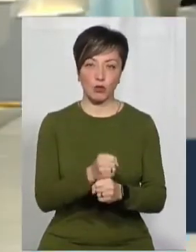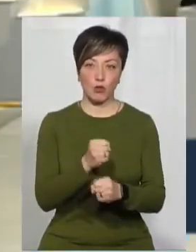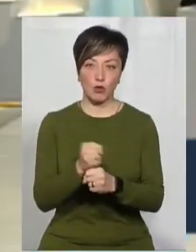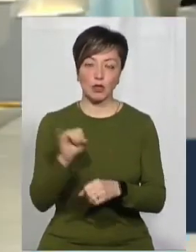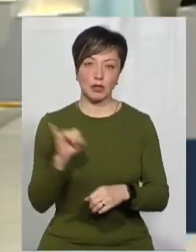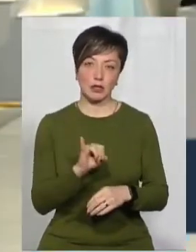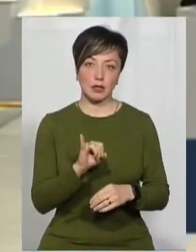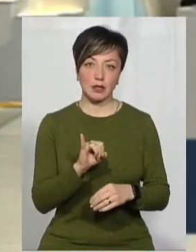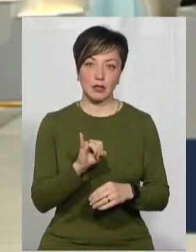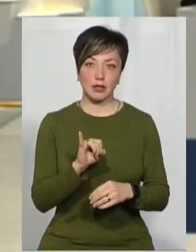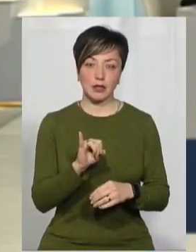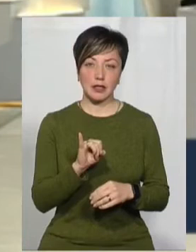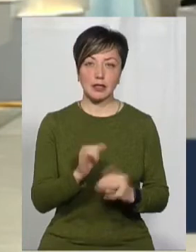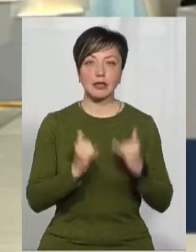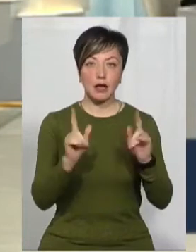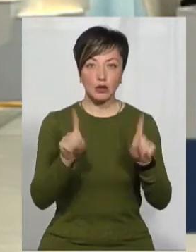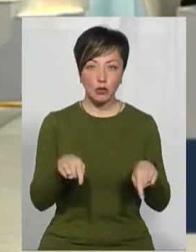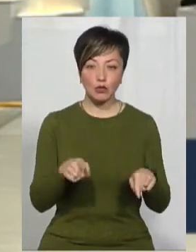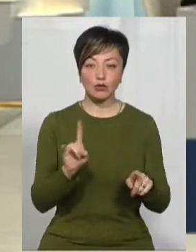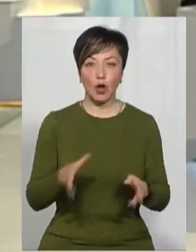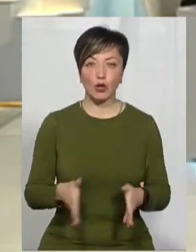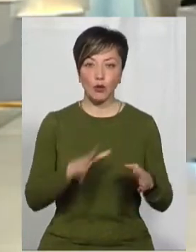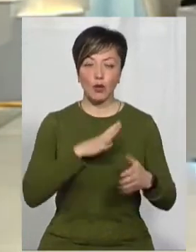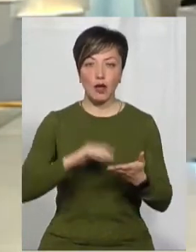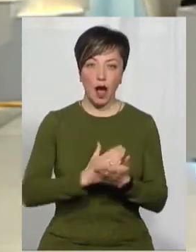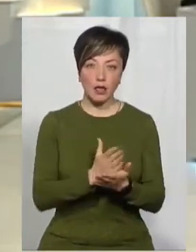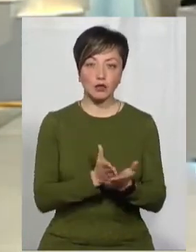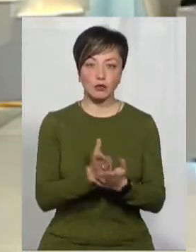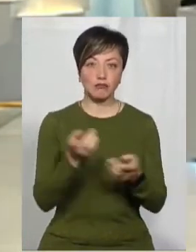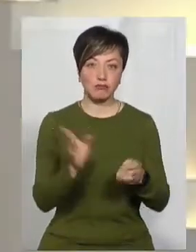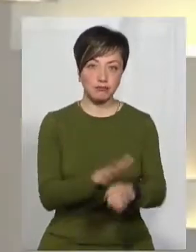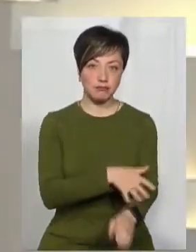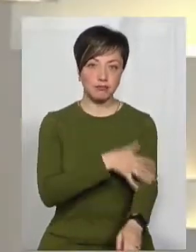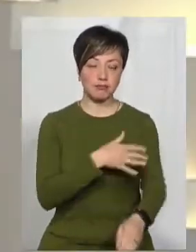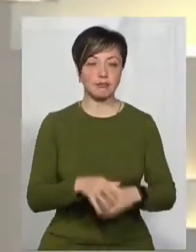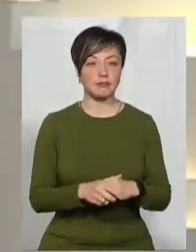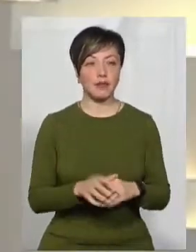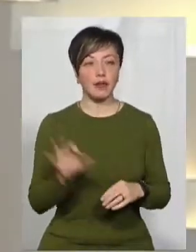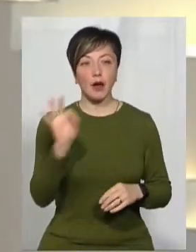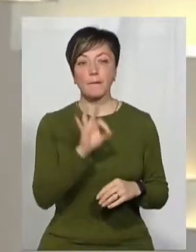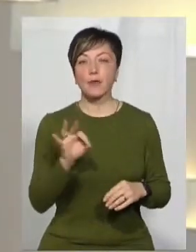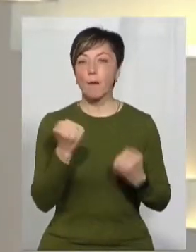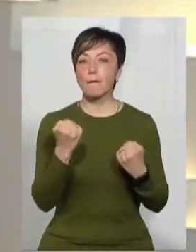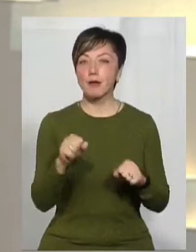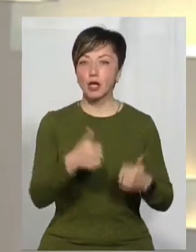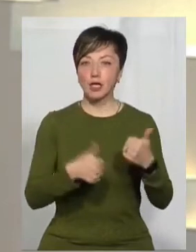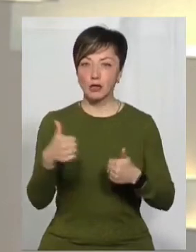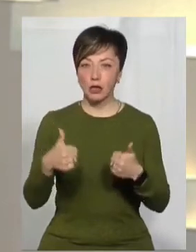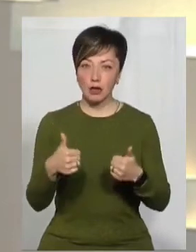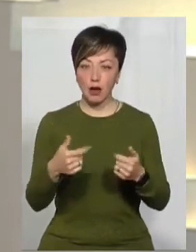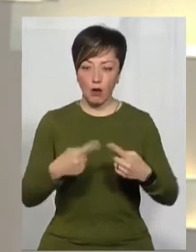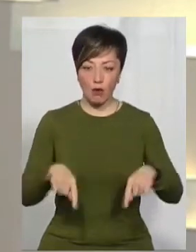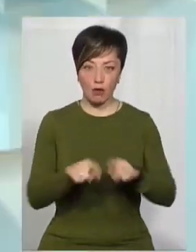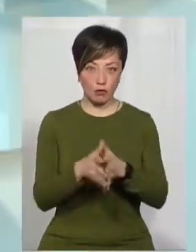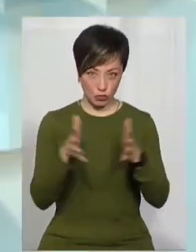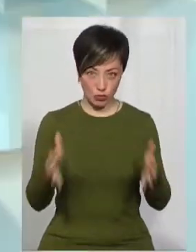І ми все робимо для того, щоб дійсно дороги були якісні і служили довго. От стосовно переможців тендерів, їх коло